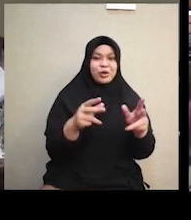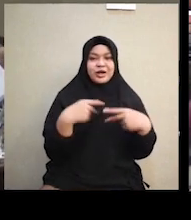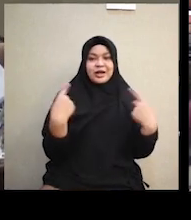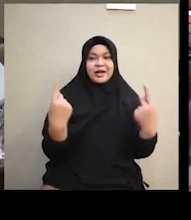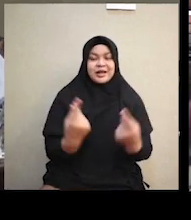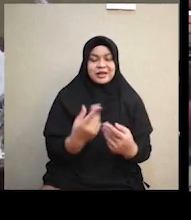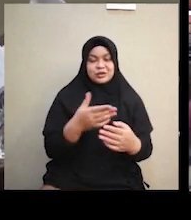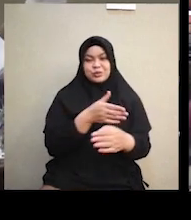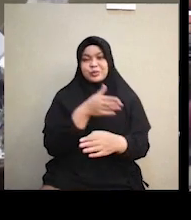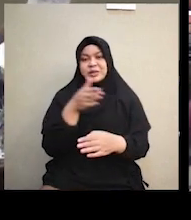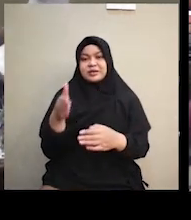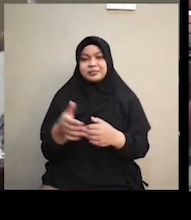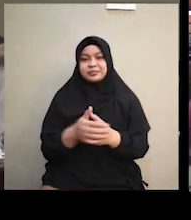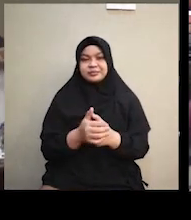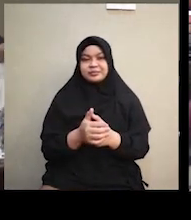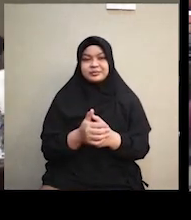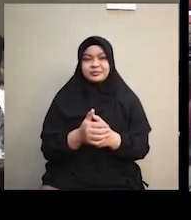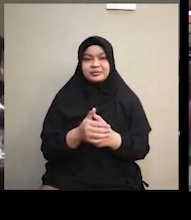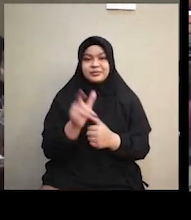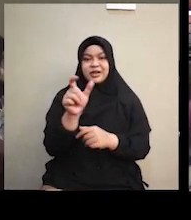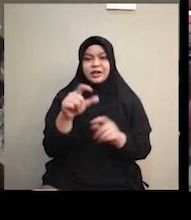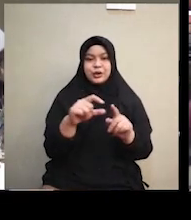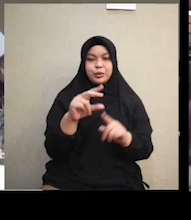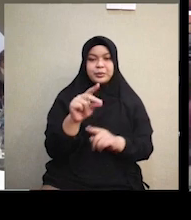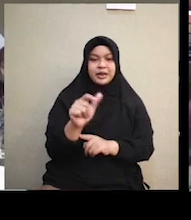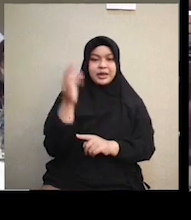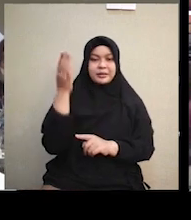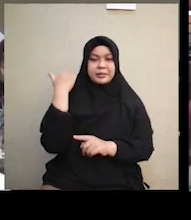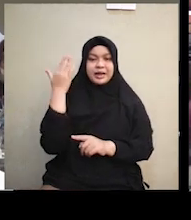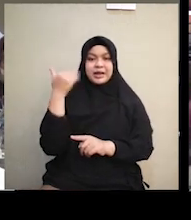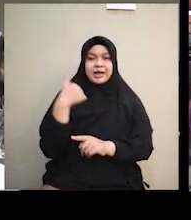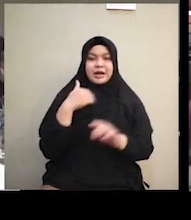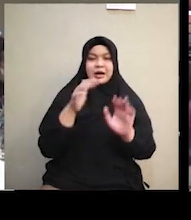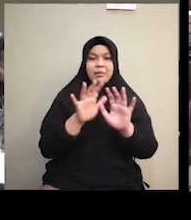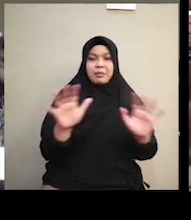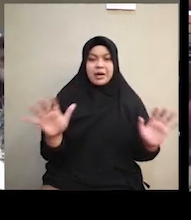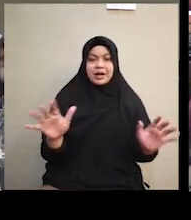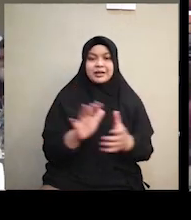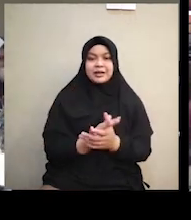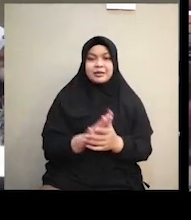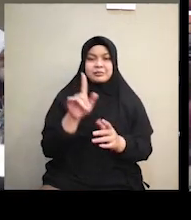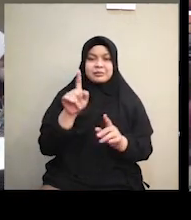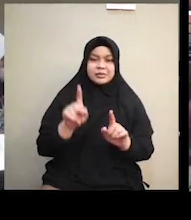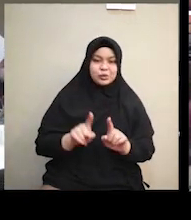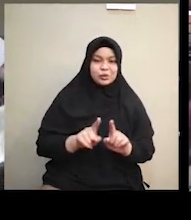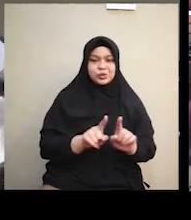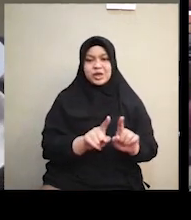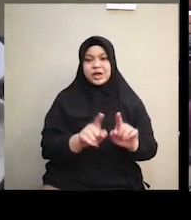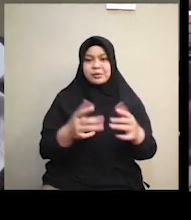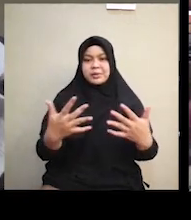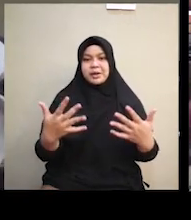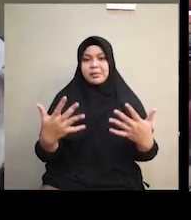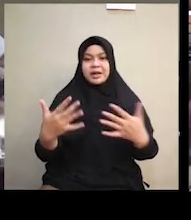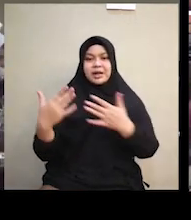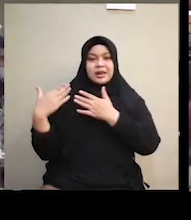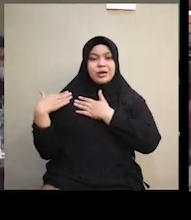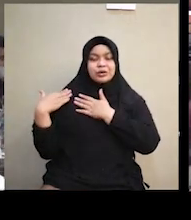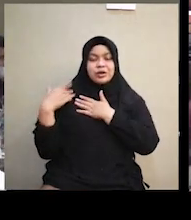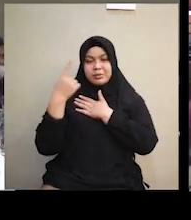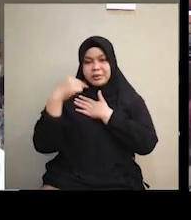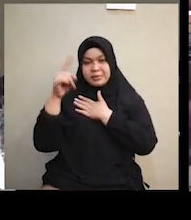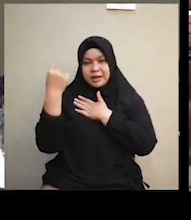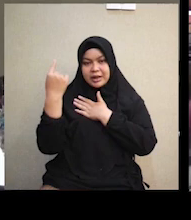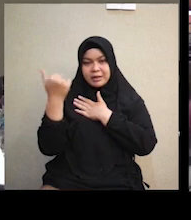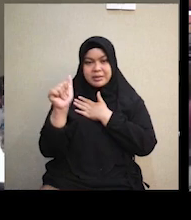sebenarnya setelah ubr kemarin itu kan sebenarnya Ada banyak hal yang perlu dikawal ya bagaimana tanggung jawab pemerintah